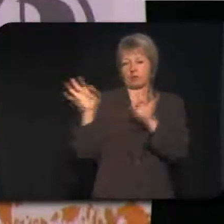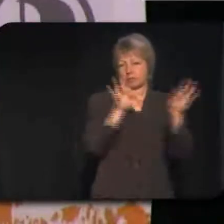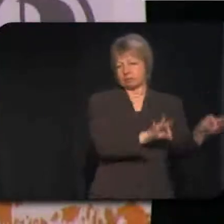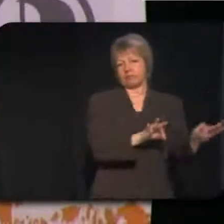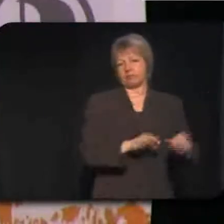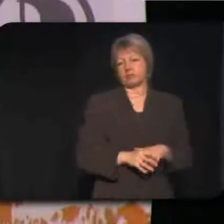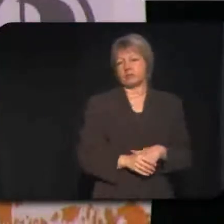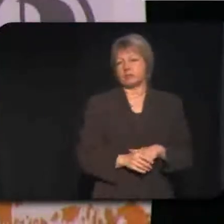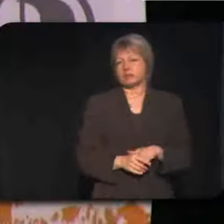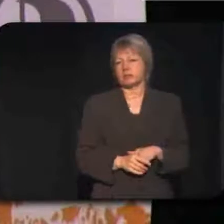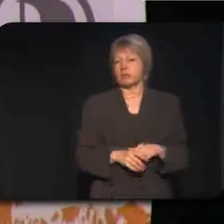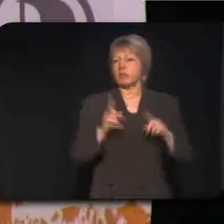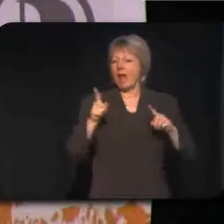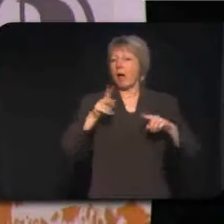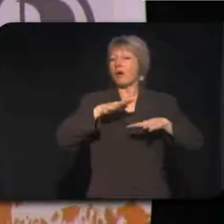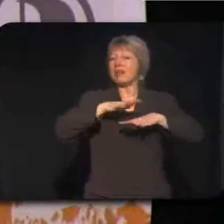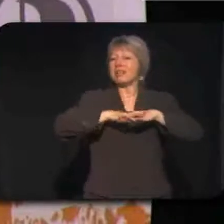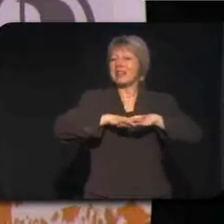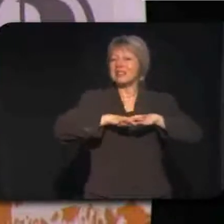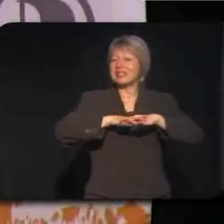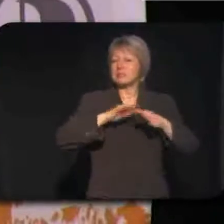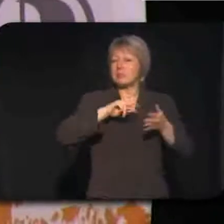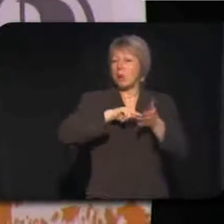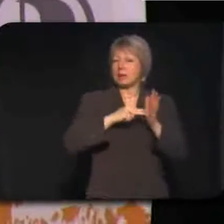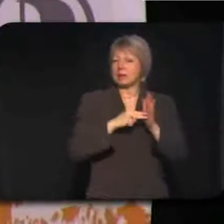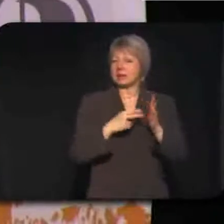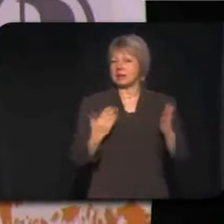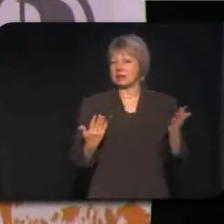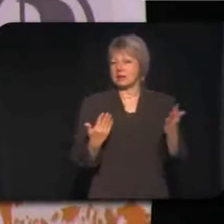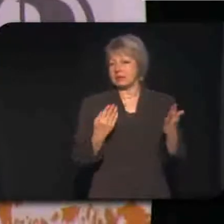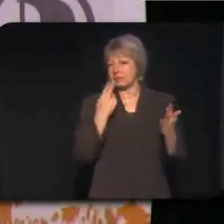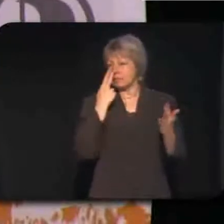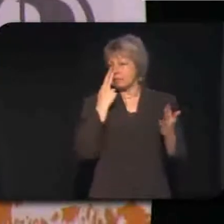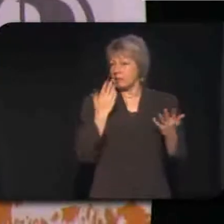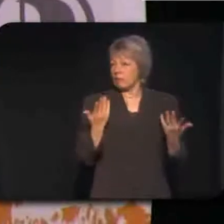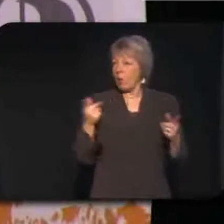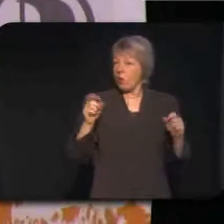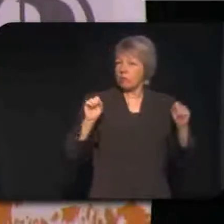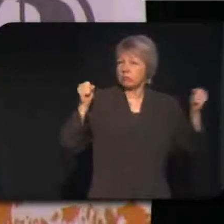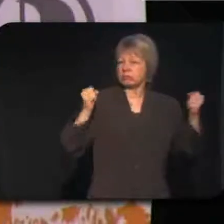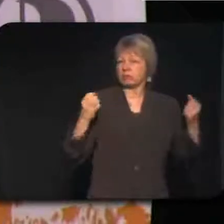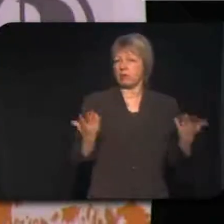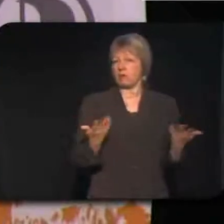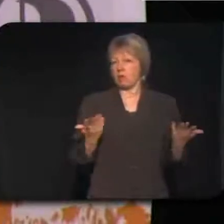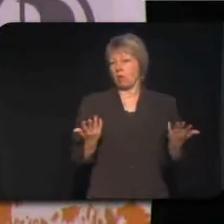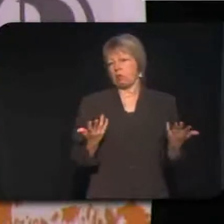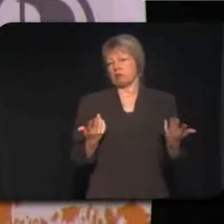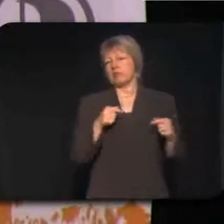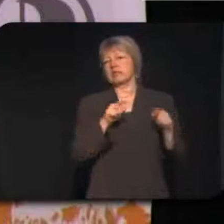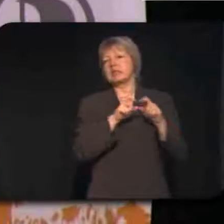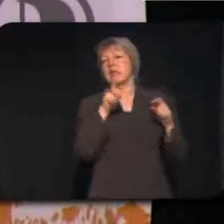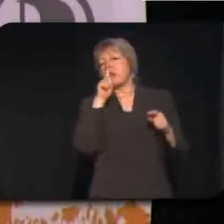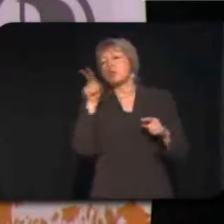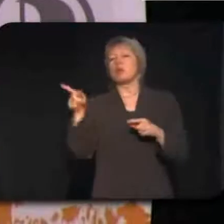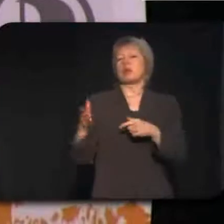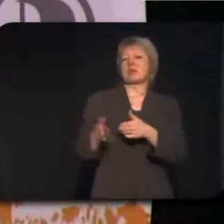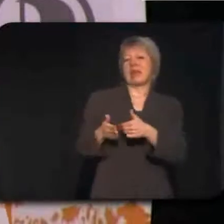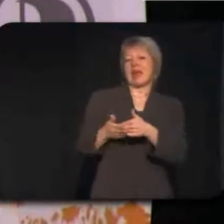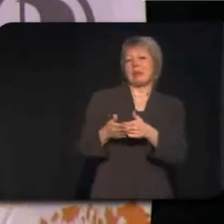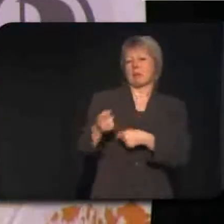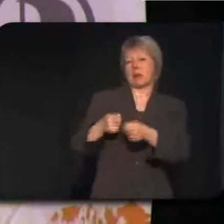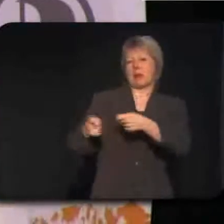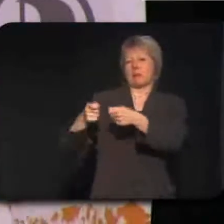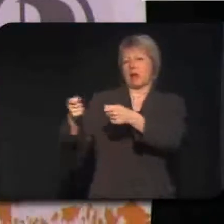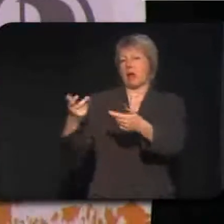in der Netzpolitik fehlt es an überzeugenden Impulsen auch bei ihnen ist das Thema nur schmückendes Beiwerk oder wie ist es zu